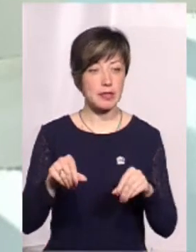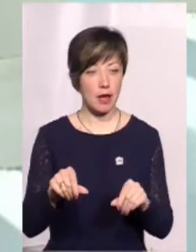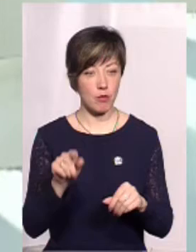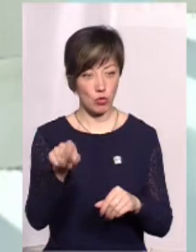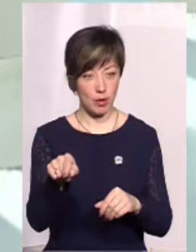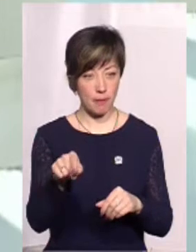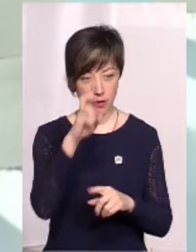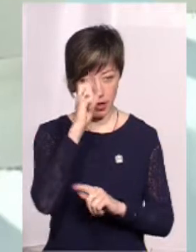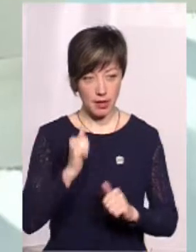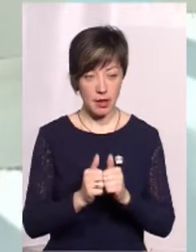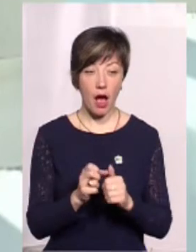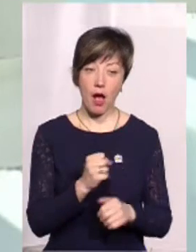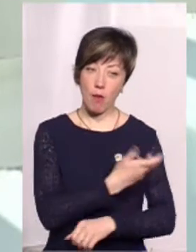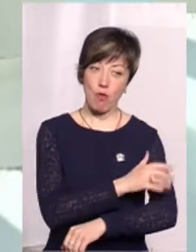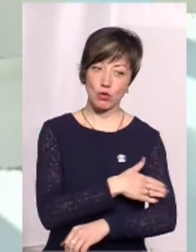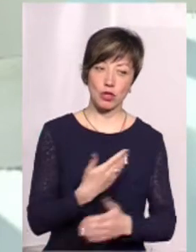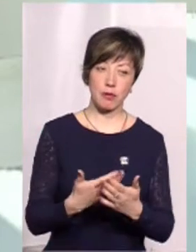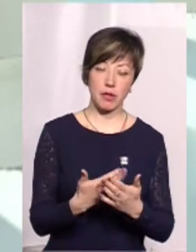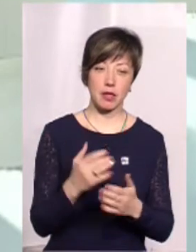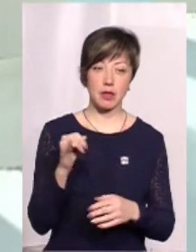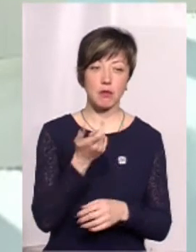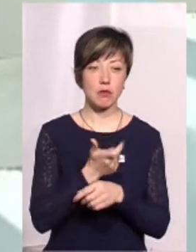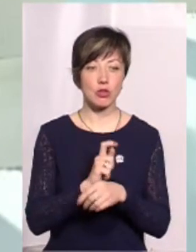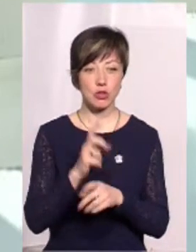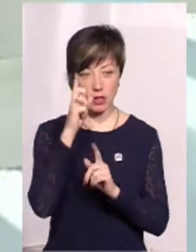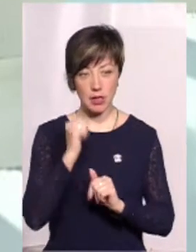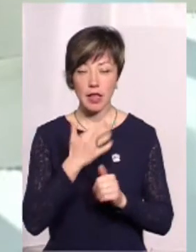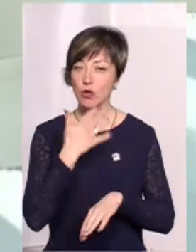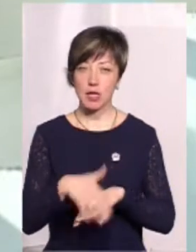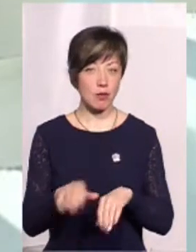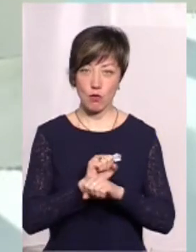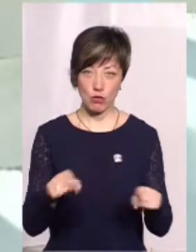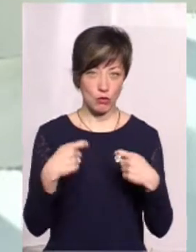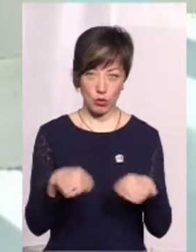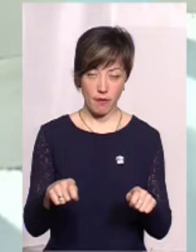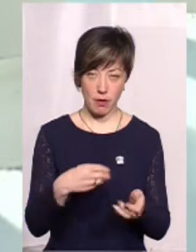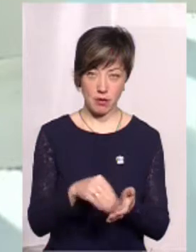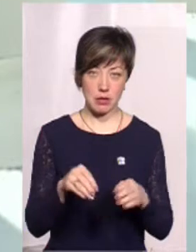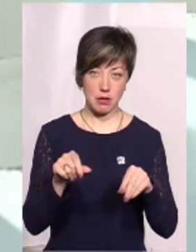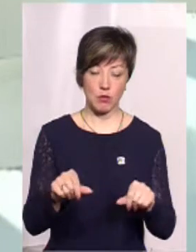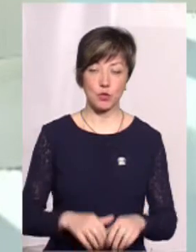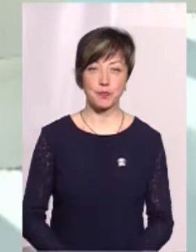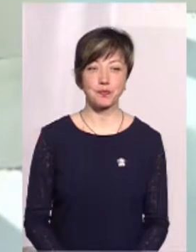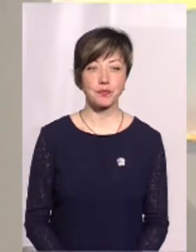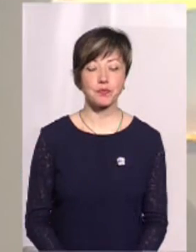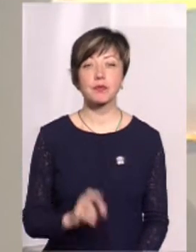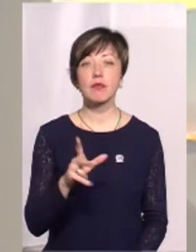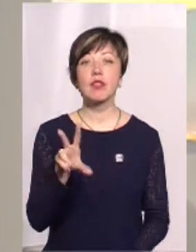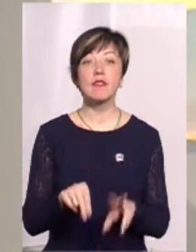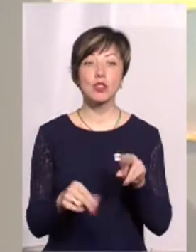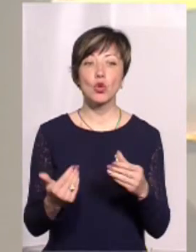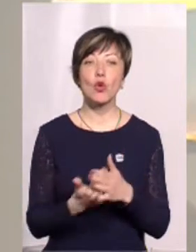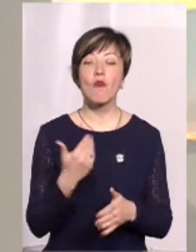землю. Але в Польщі, наприклад, і в більшості цих країн, то іноземцям не можна купувати землю. То як же